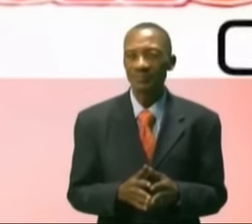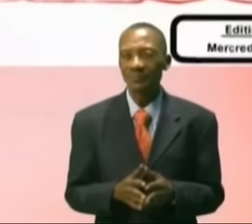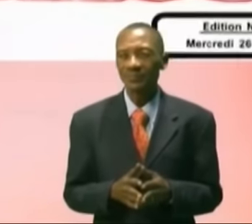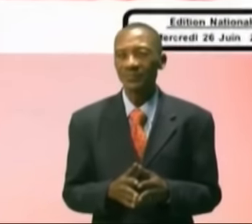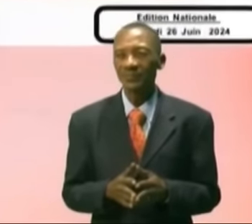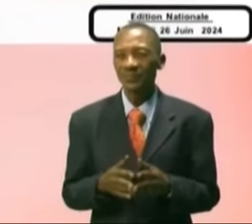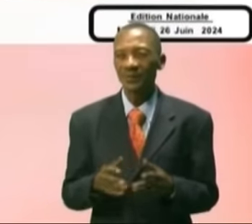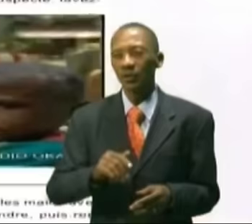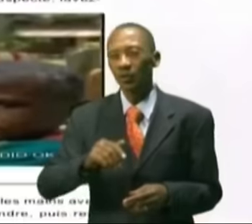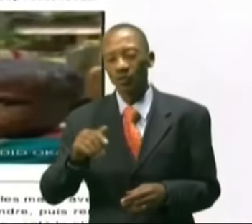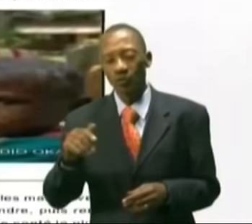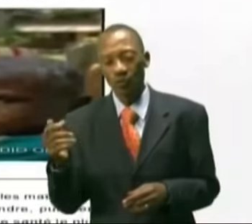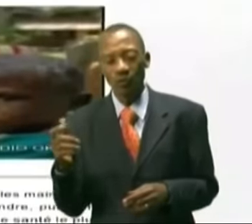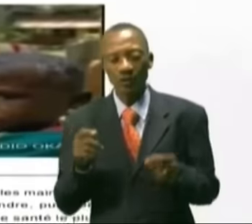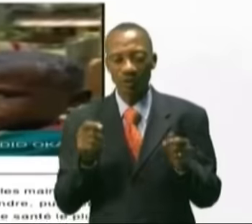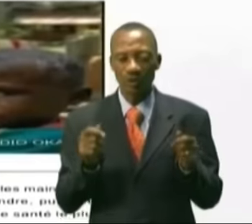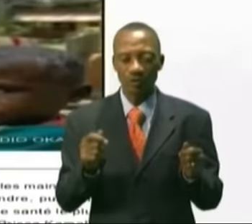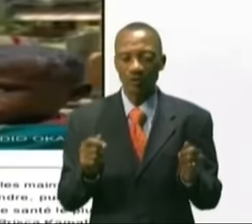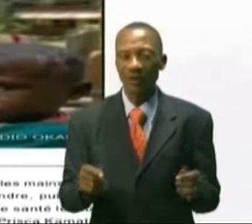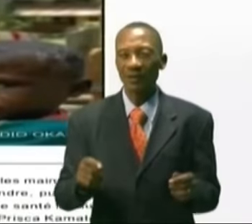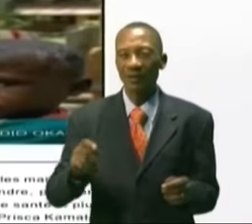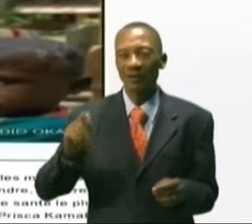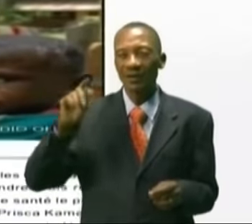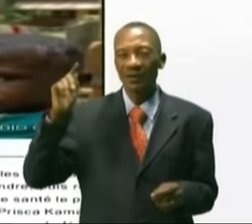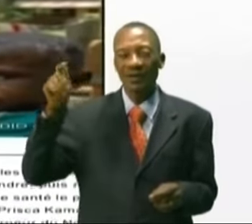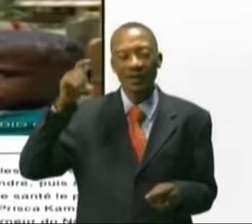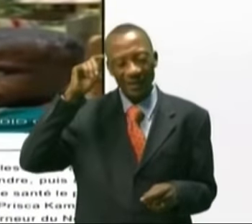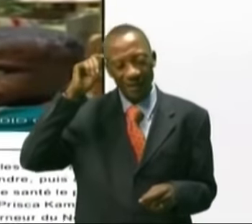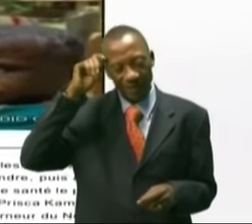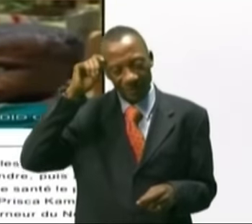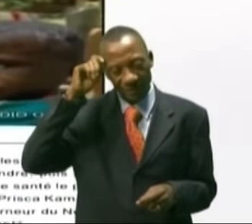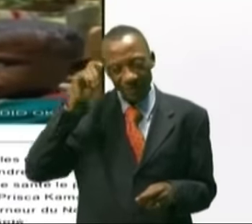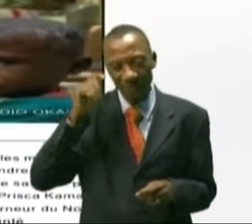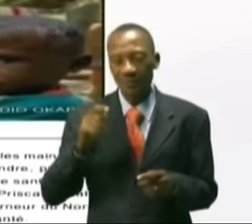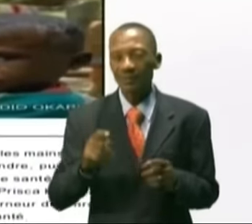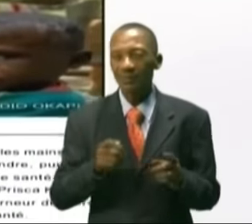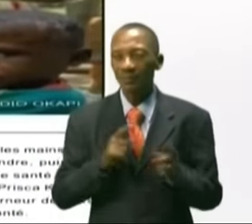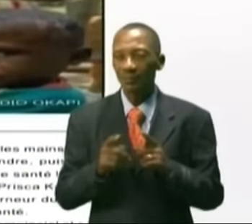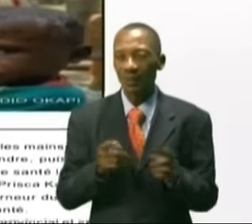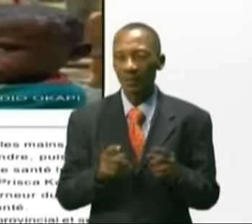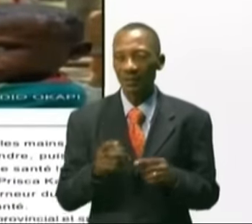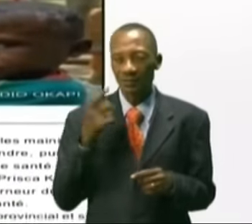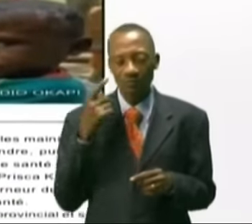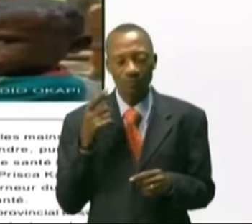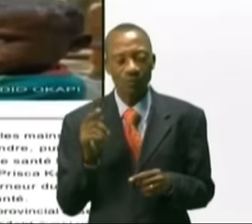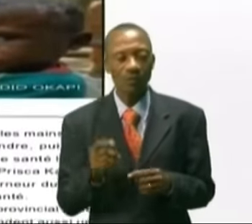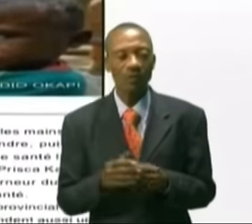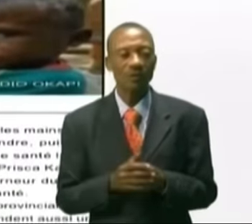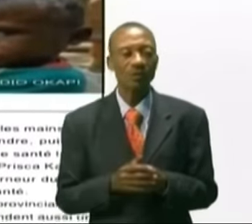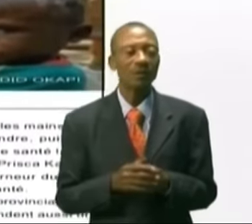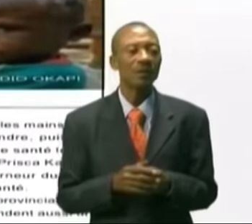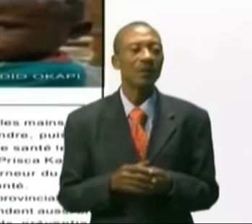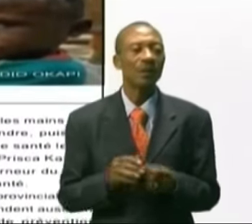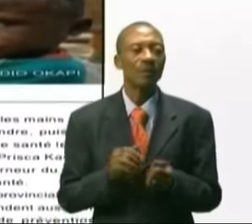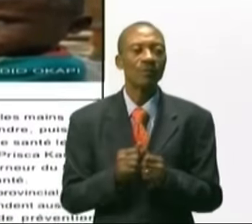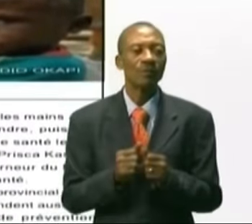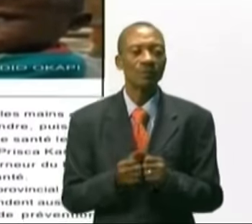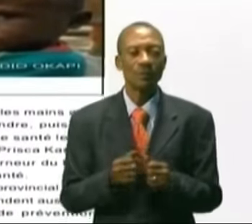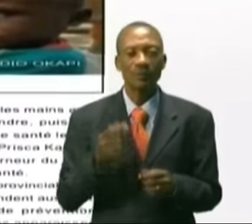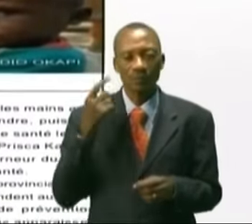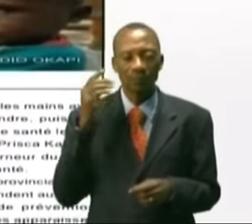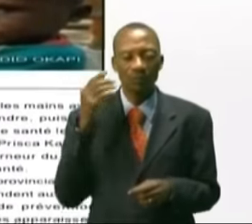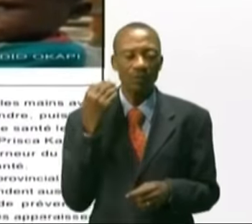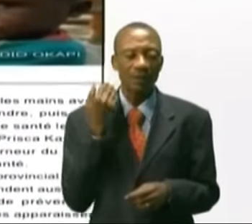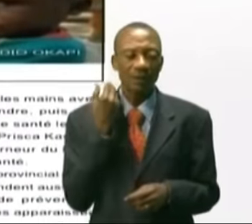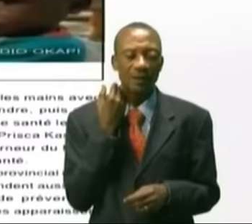la référence plus. La maladie de Monkeypox est déclarée au Nord Kivu depuis lundi 24 juin. Cette maladie